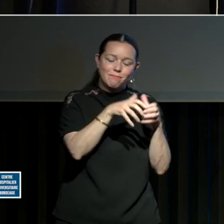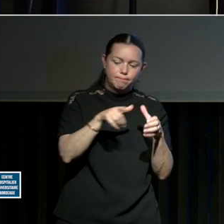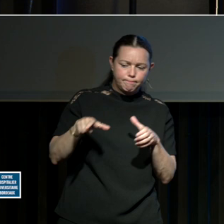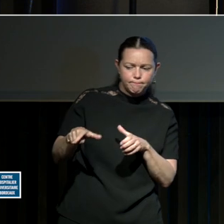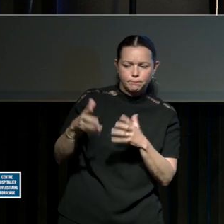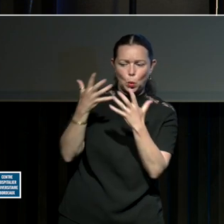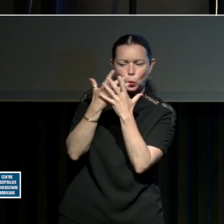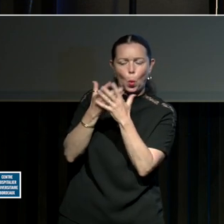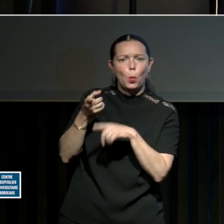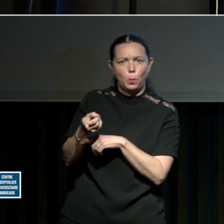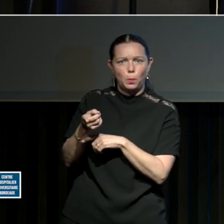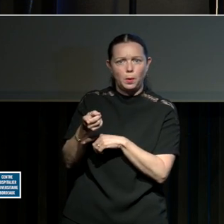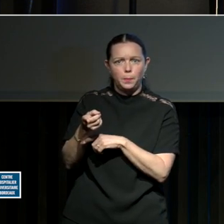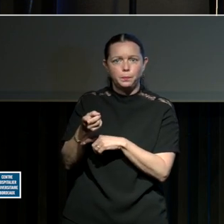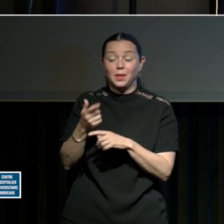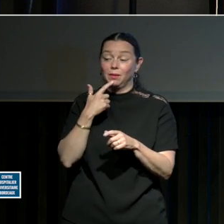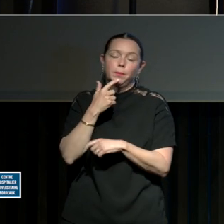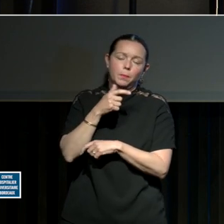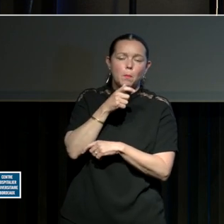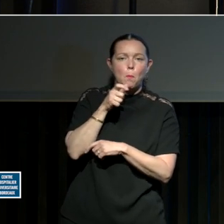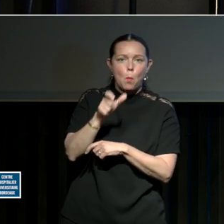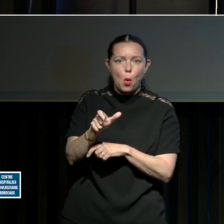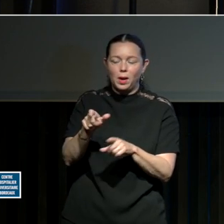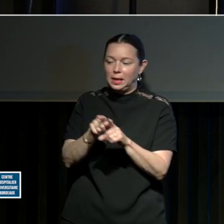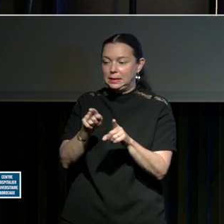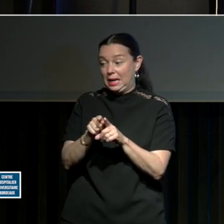trouble, à travers ce terme, de déstigmatiser